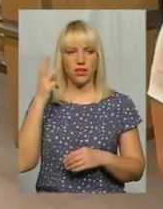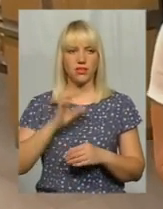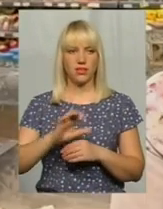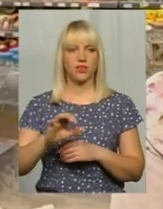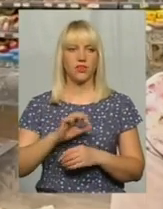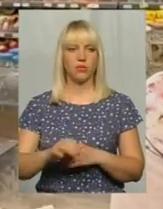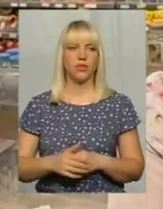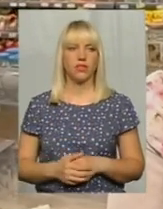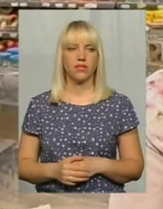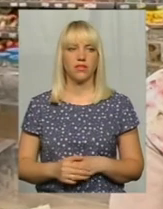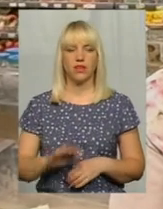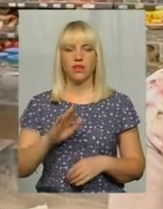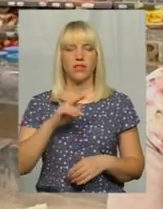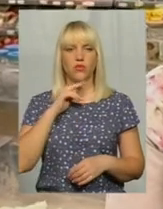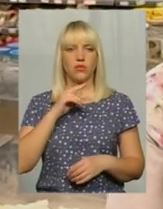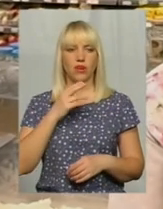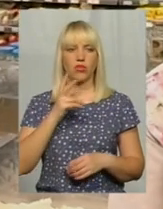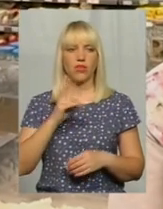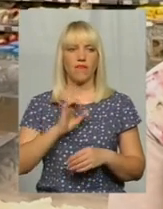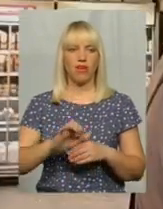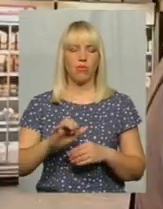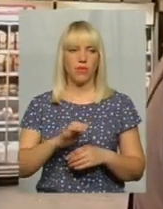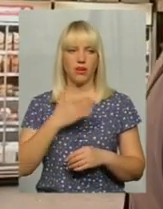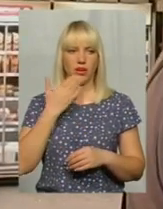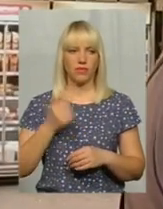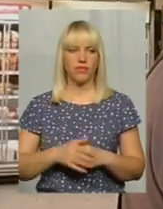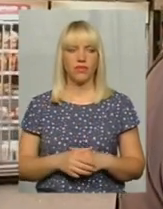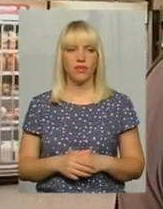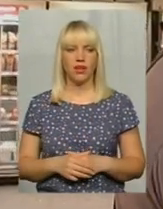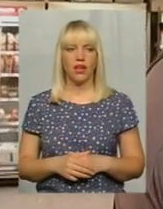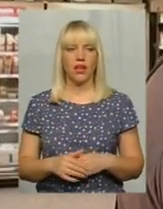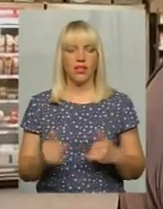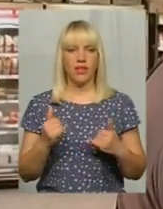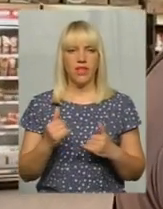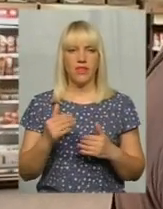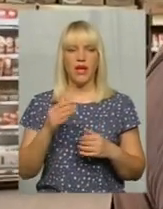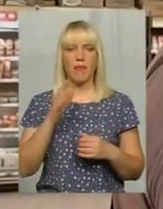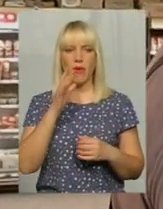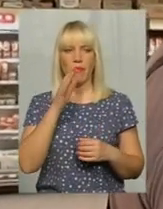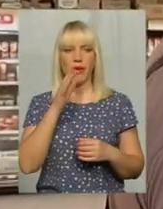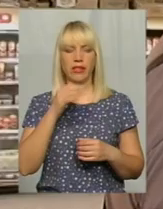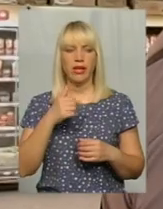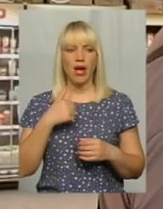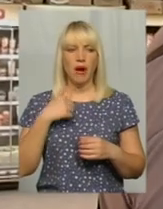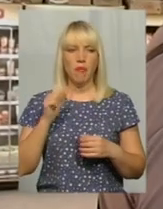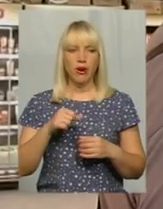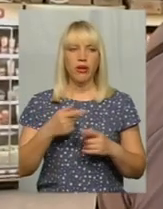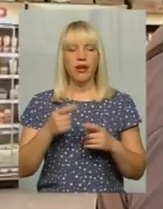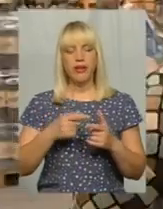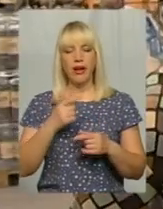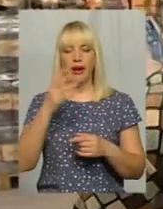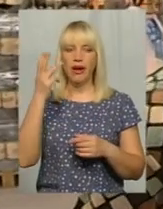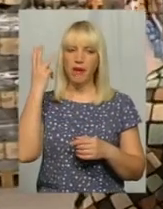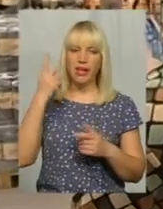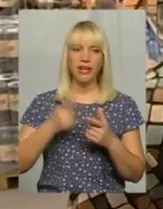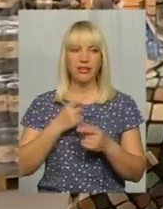виробників. Не звертаю уваги на виробника. Ну, наприклад, на даний момент, як ви бачите, я важу гірки. Чи вони хмельницькі, чи ні, я не знаю.